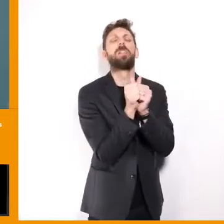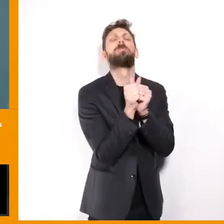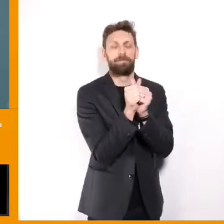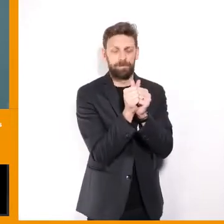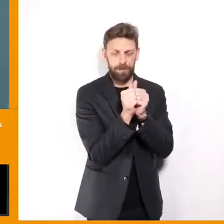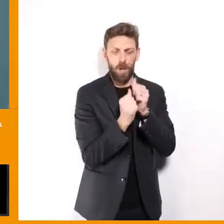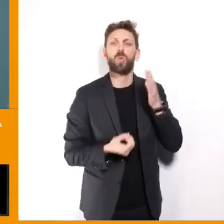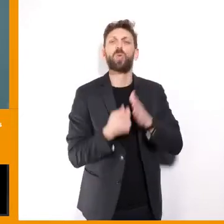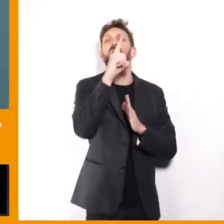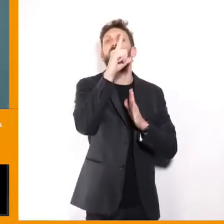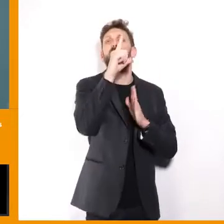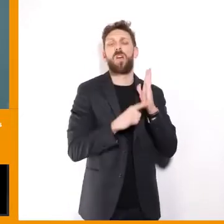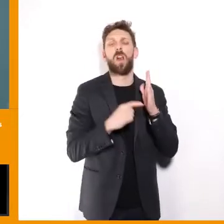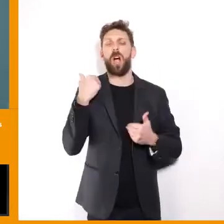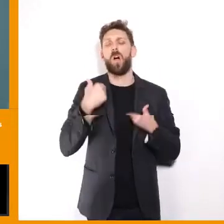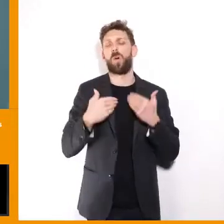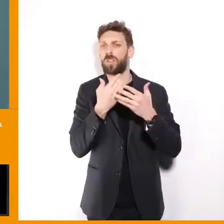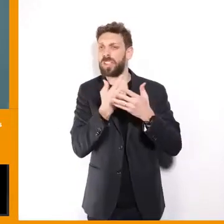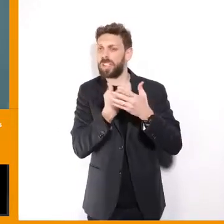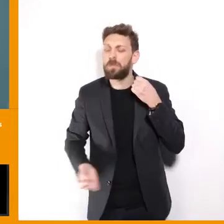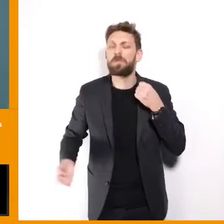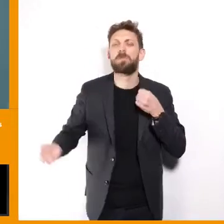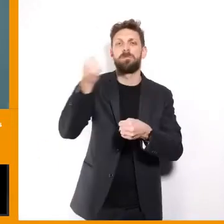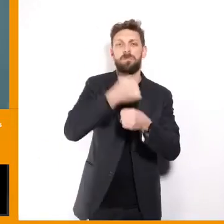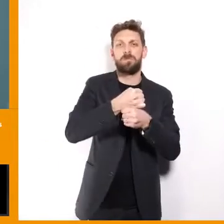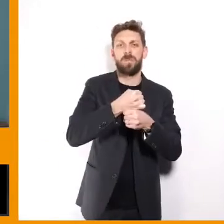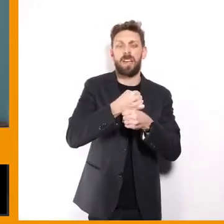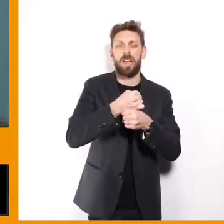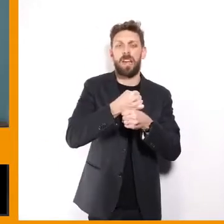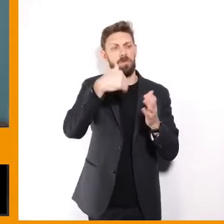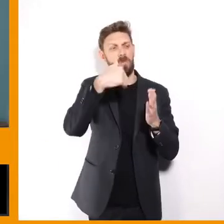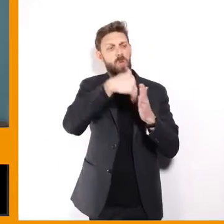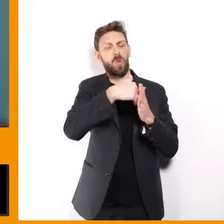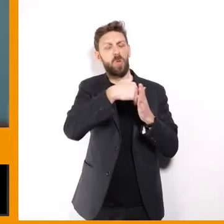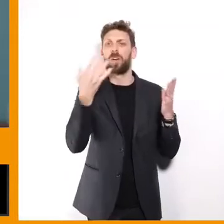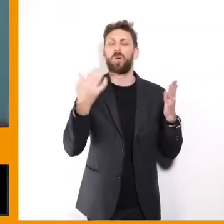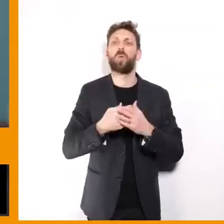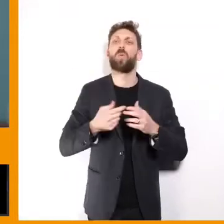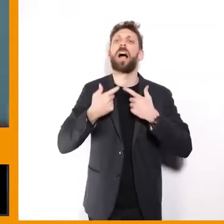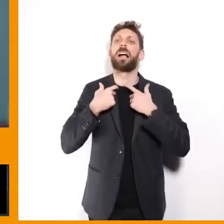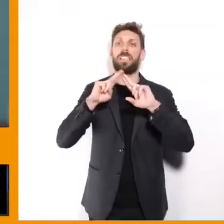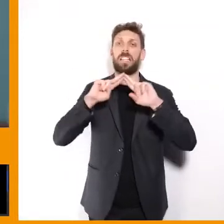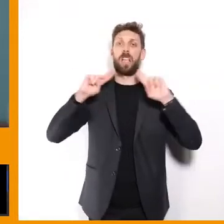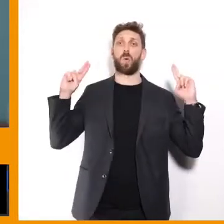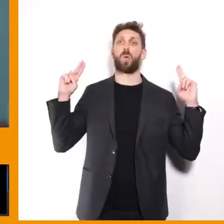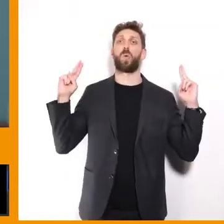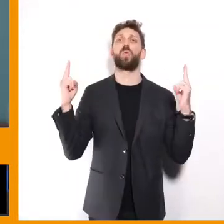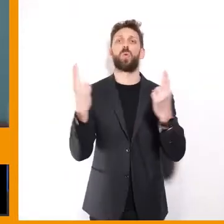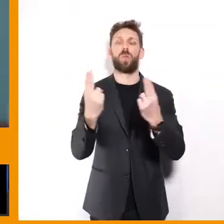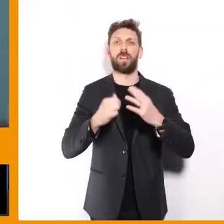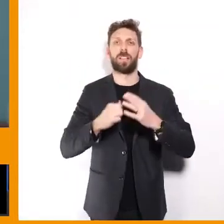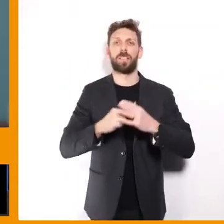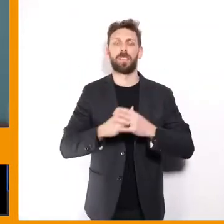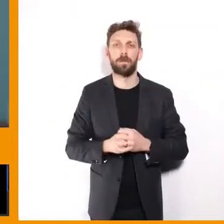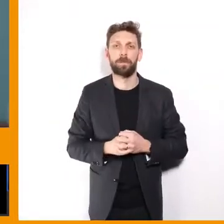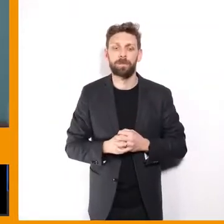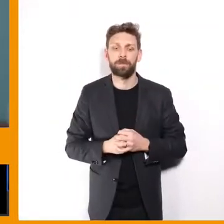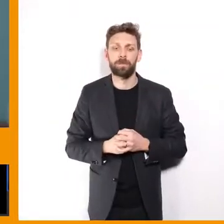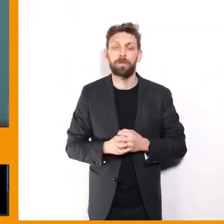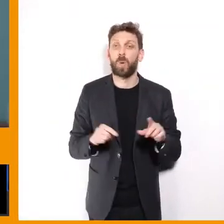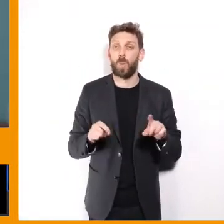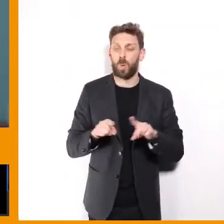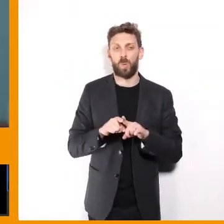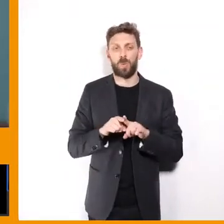loi qui promeuve l'accessibilité universelle et puis qui relève ce défi des compétences dont nous avons tant